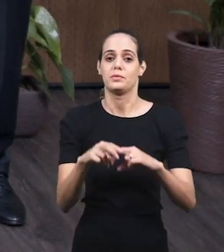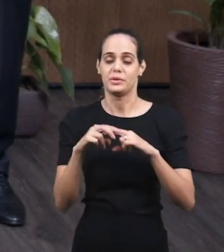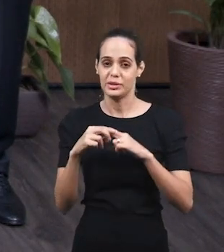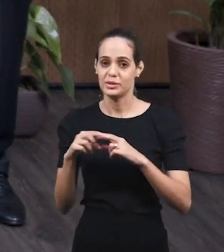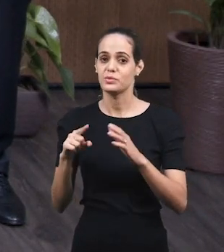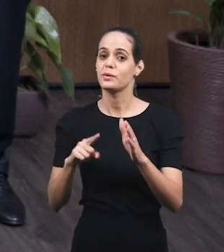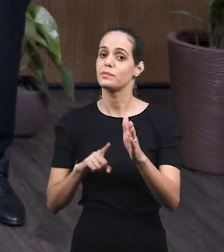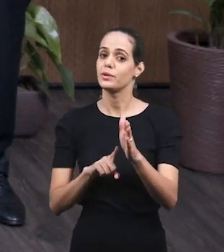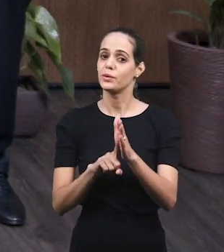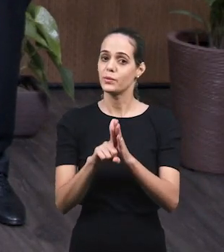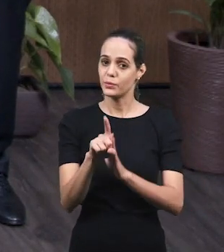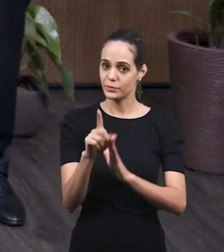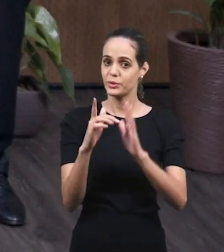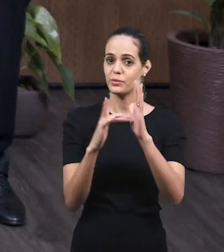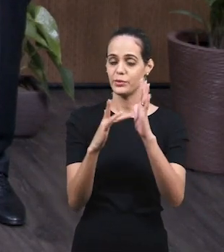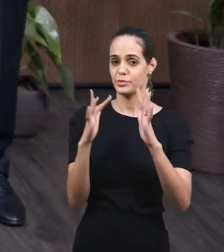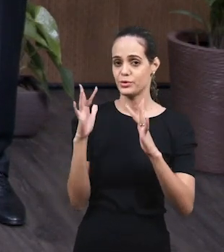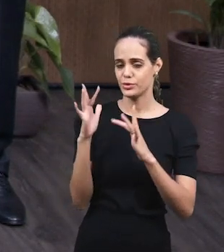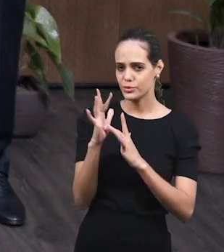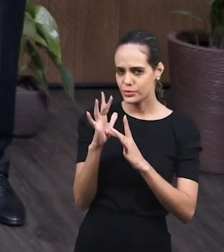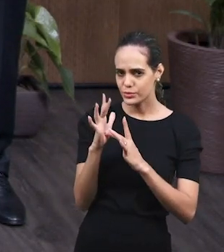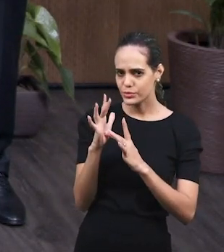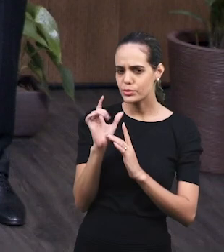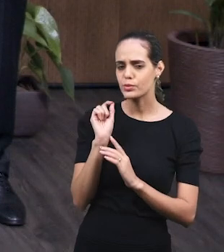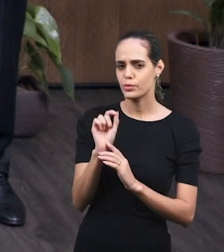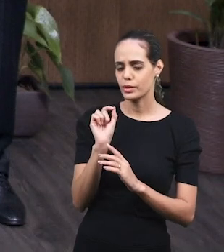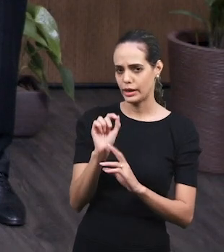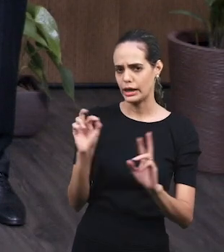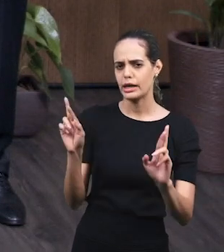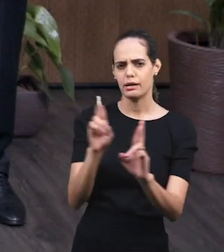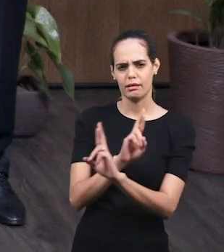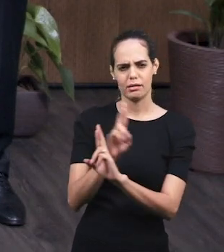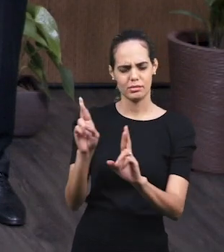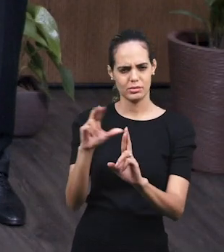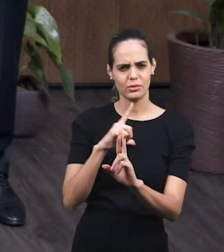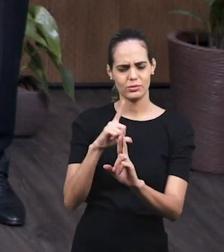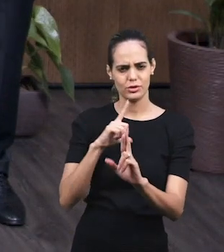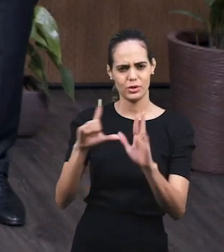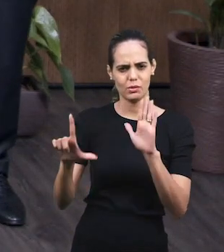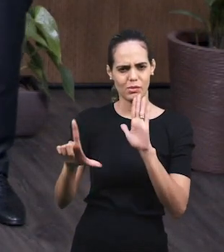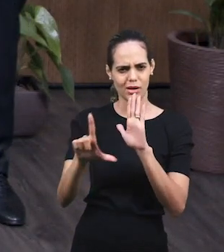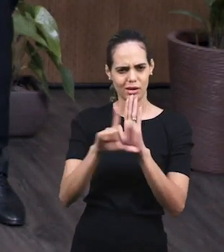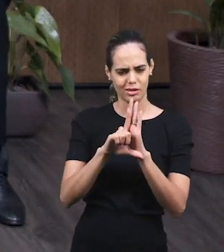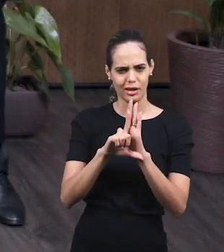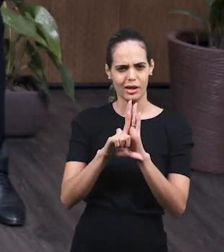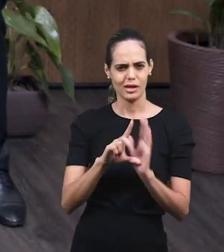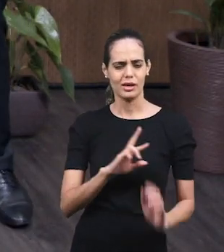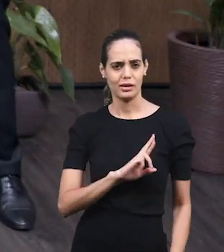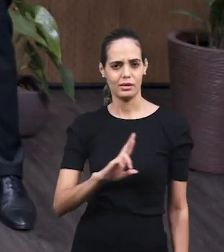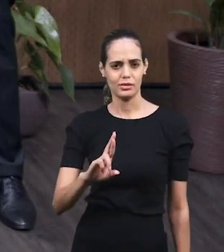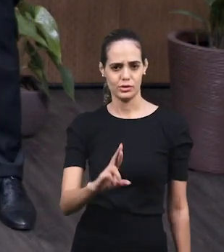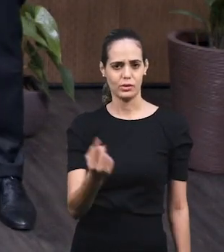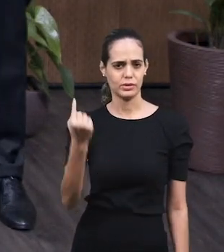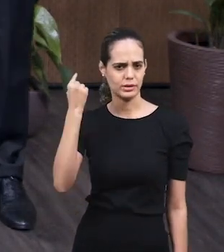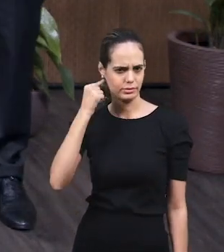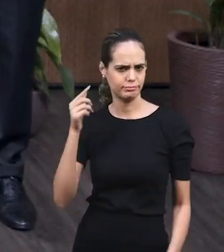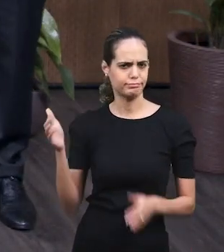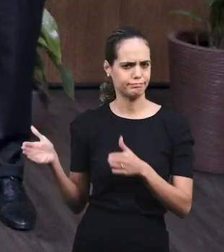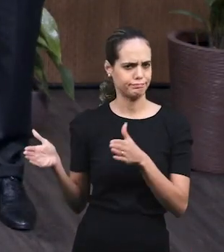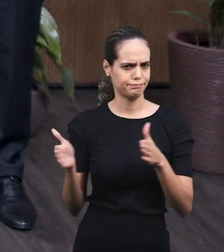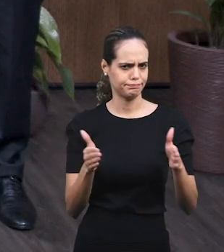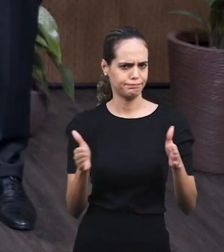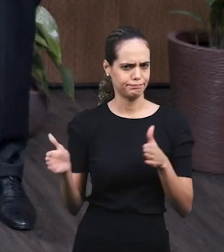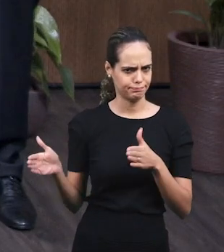il n'avait pas encore reçu le Saint-Esprit. Et pour cette raison, sa question